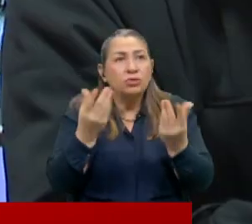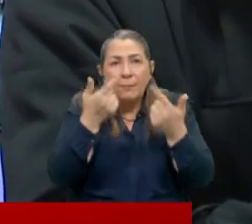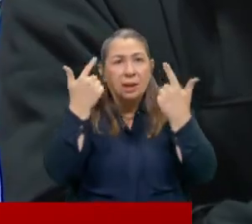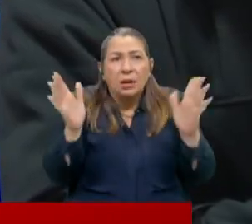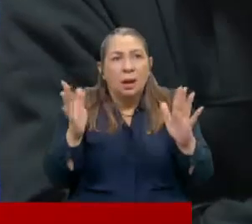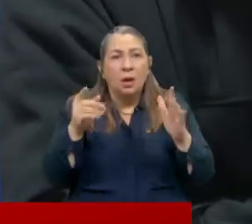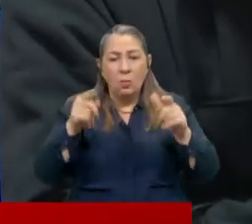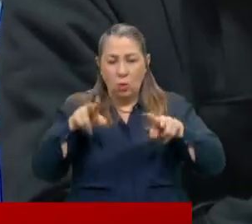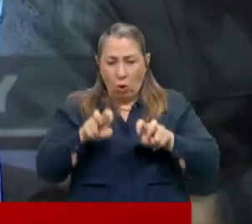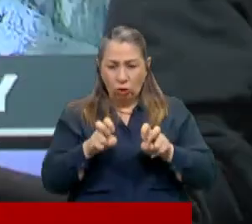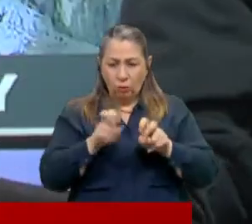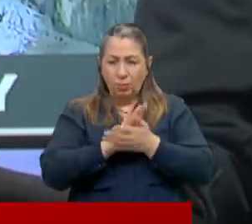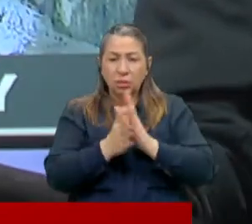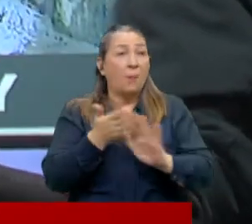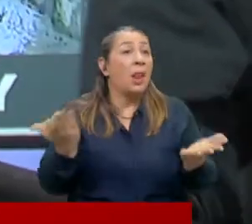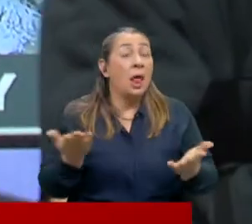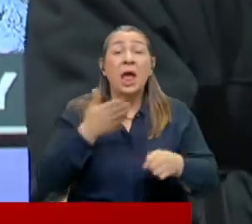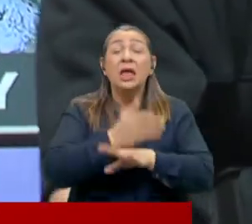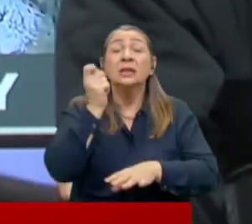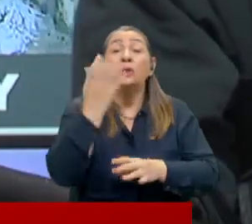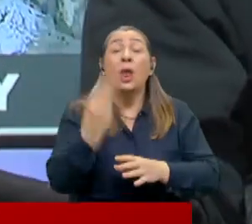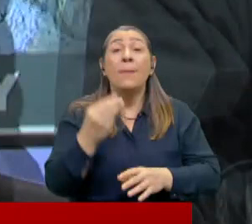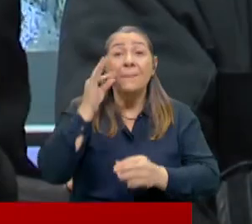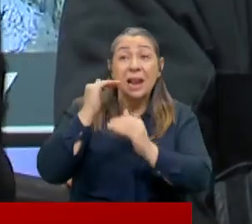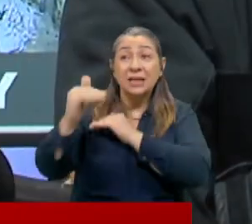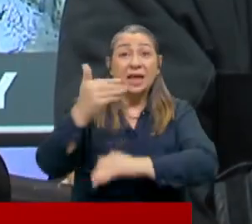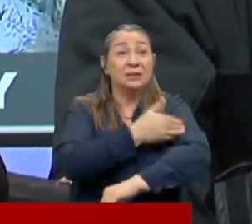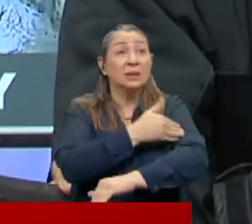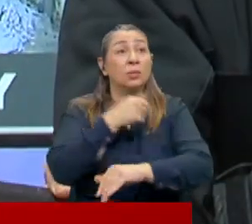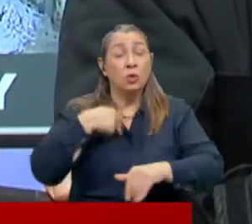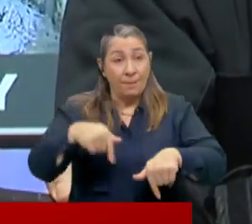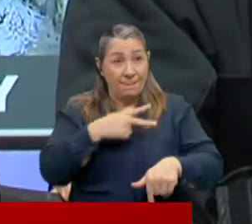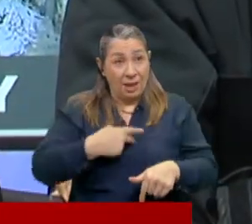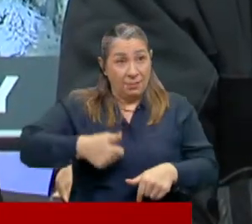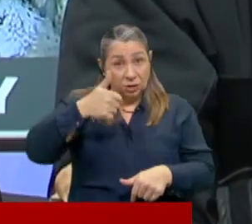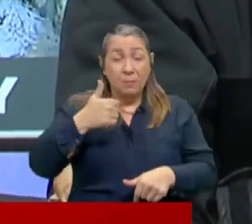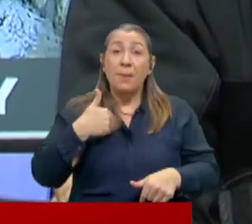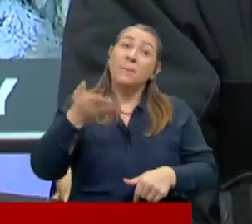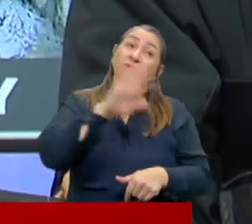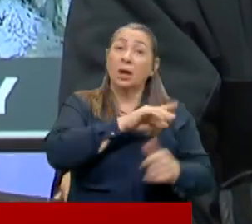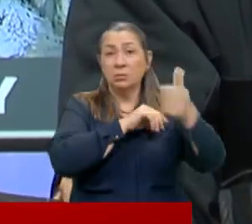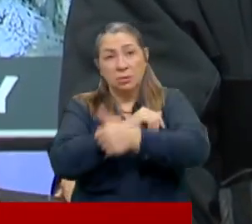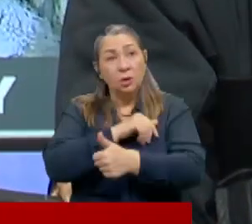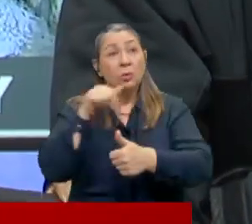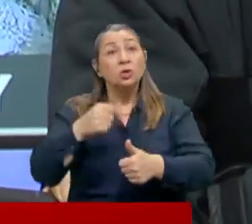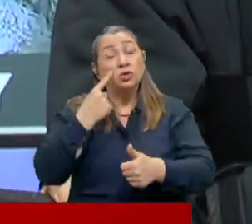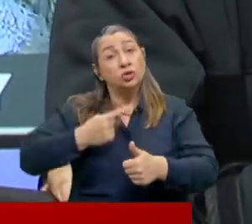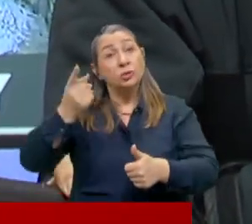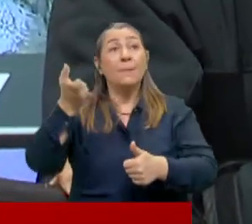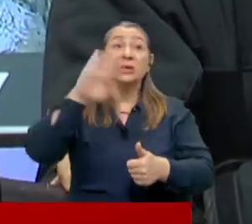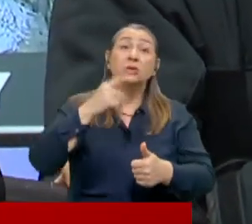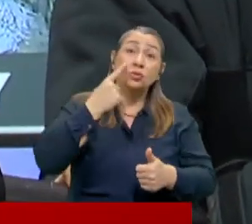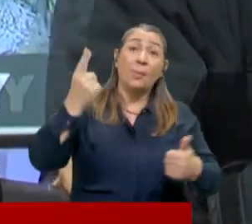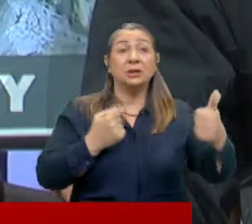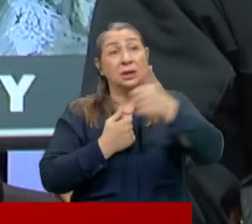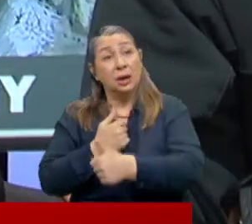Bu makamlar gelir geçer. Esas olan millete hizmettir. Bugün ben belediye başkanıyım, yarın başkası. Bugün birisi cumhurbaşkanı, yarın